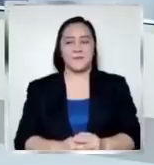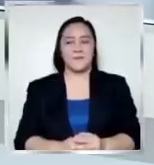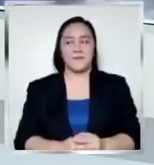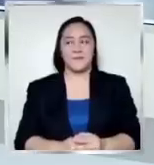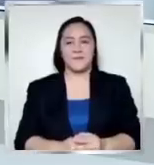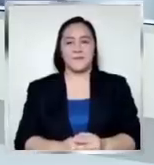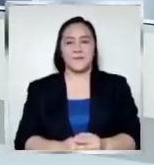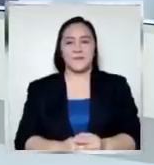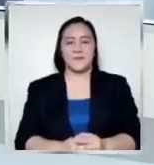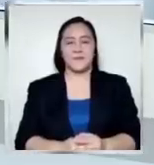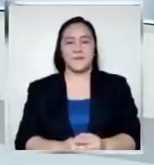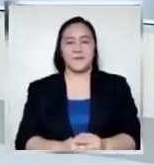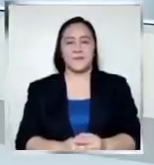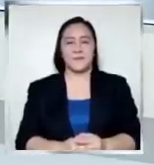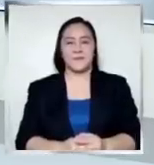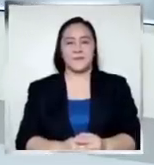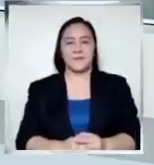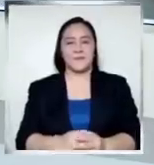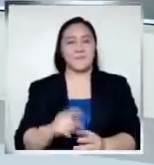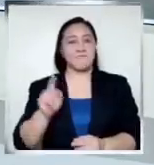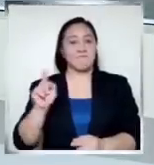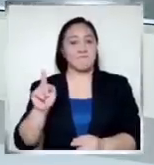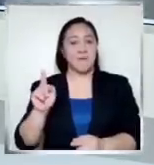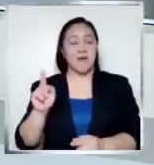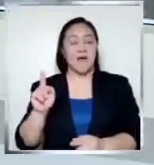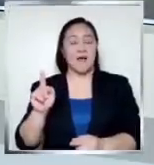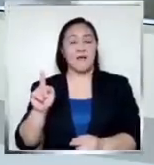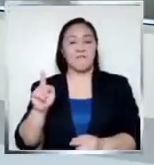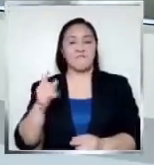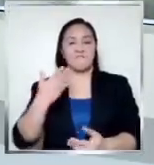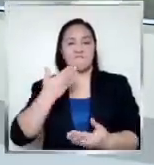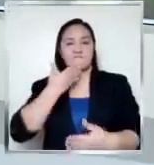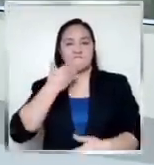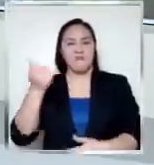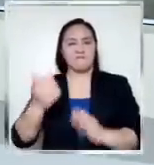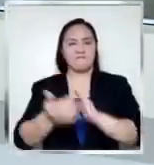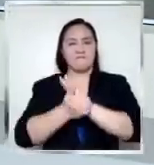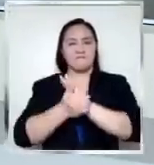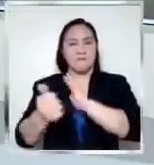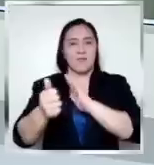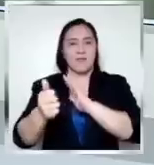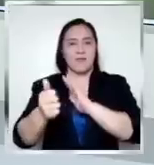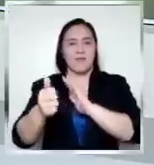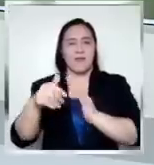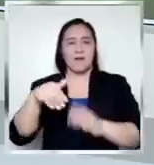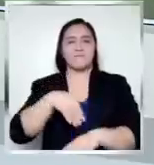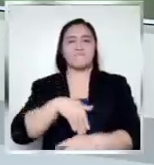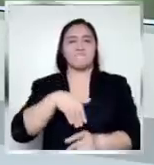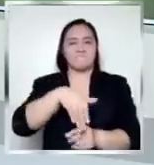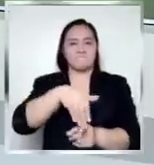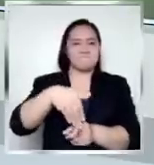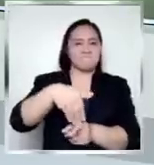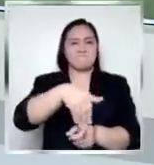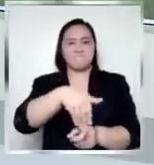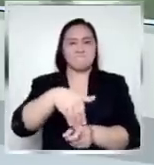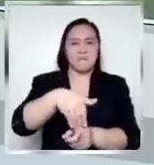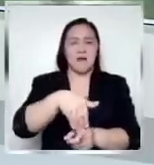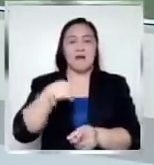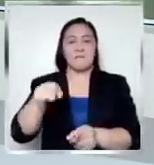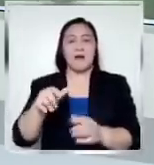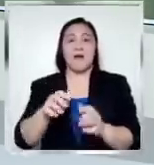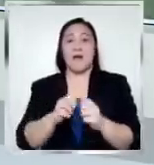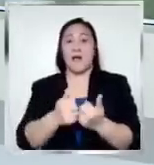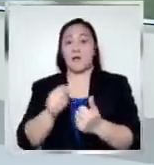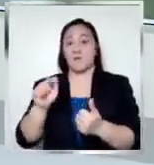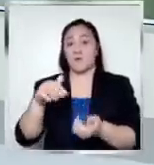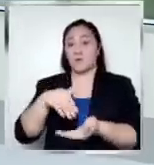Kung galing sa pagbabalanse ang usapan, tiyak hindi pa uhuli ang isang estudyante sa Bulacan. Pero ang kanyang bawat padyak, may malalim na